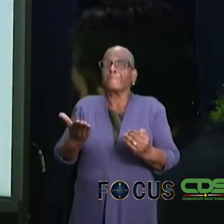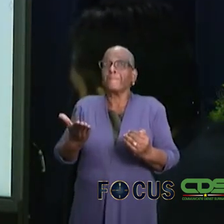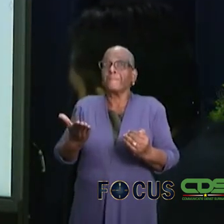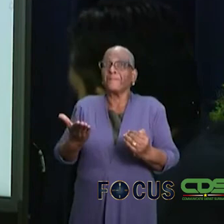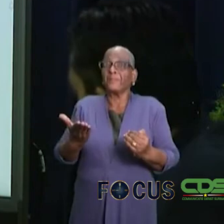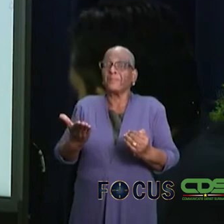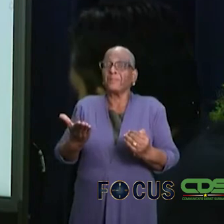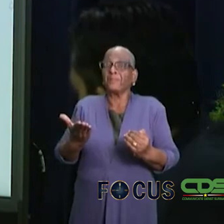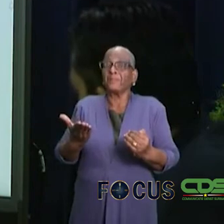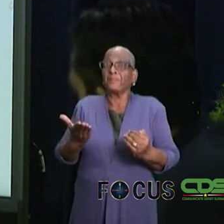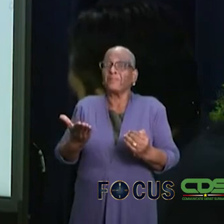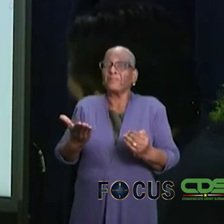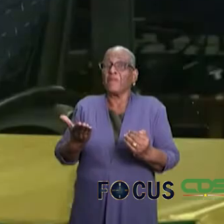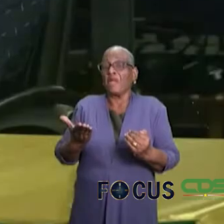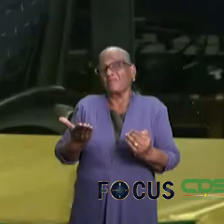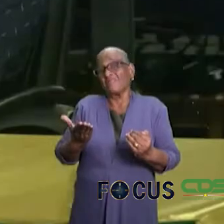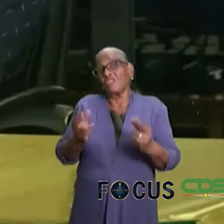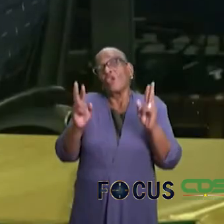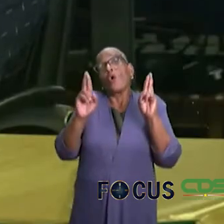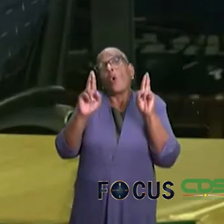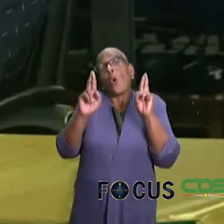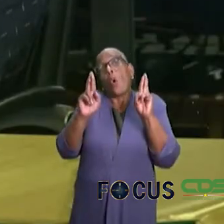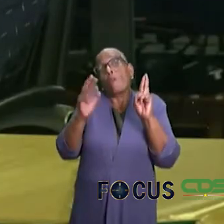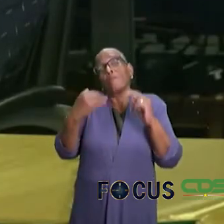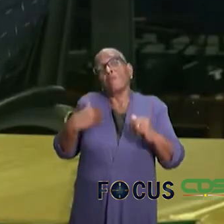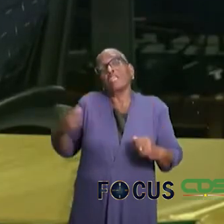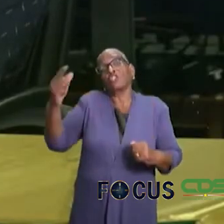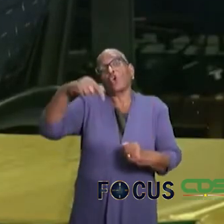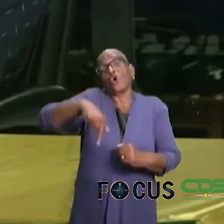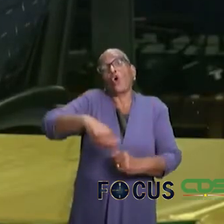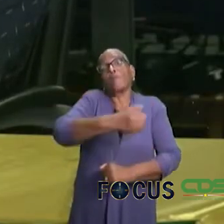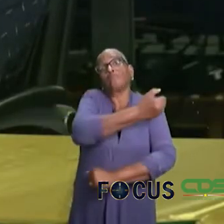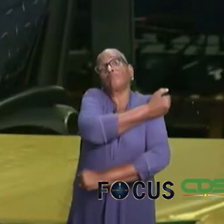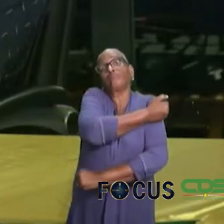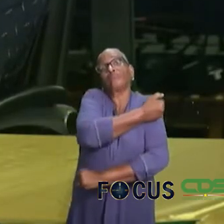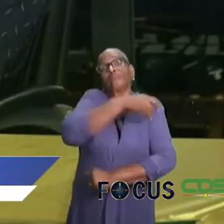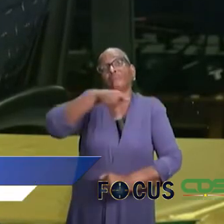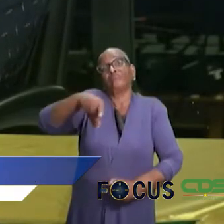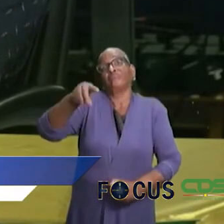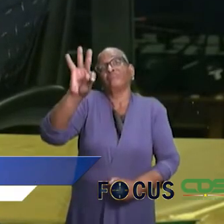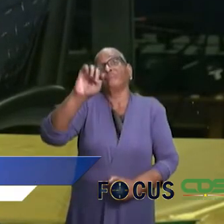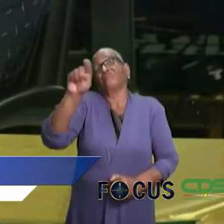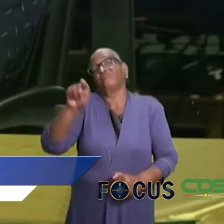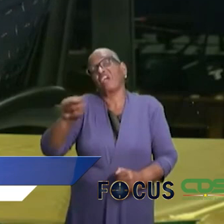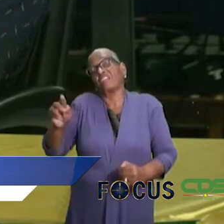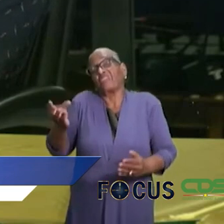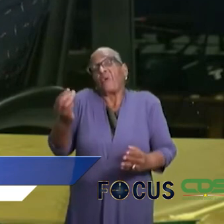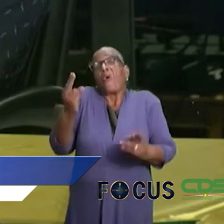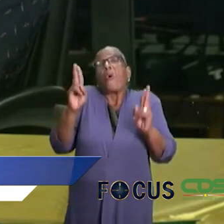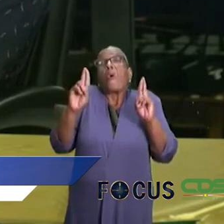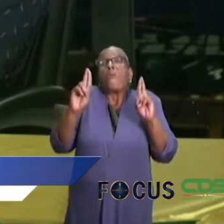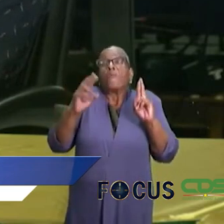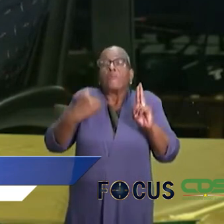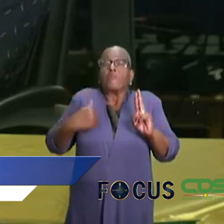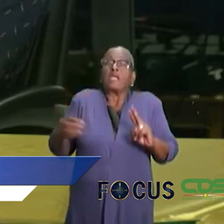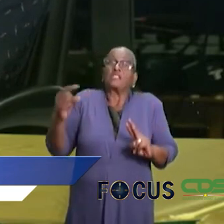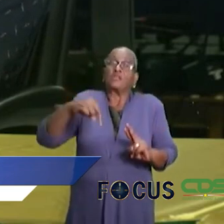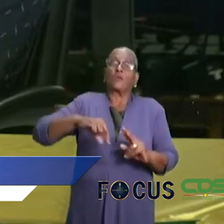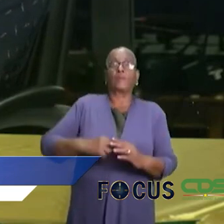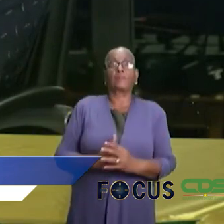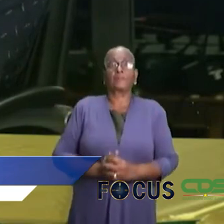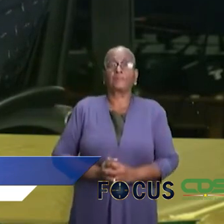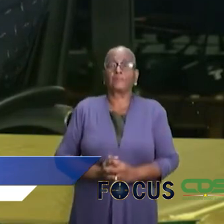krijgen we nog een toeloop voor vaccinatie. Dit resultaat is gisteren binnengekomen van